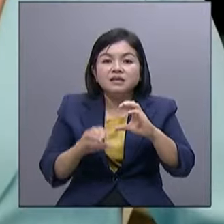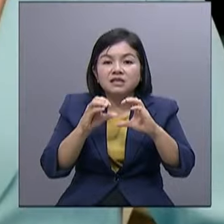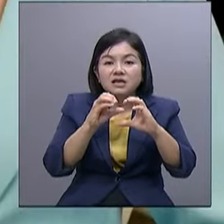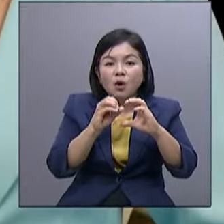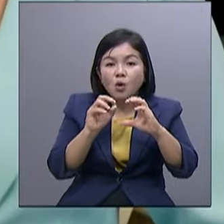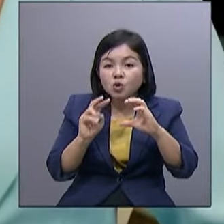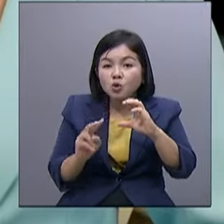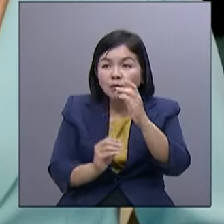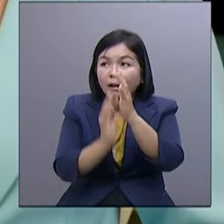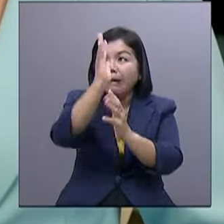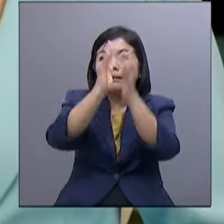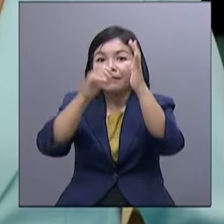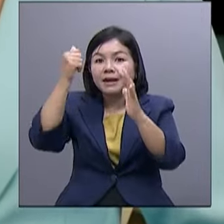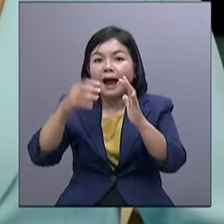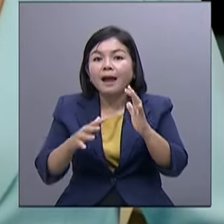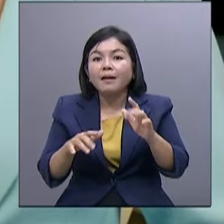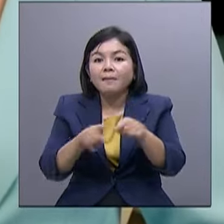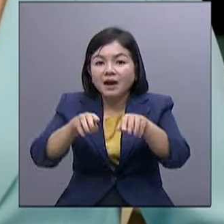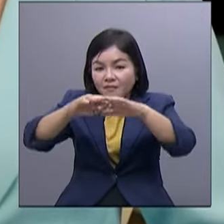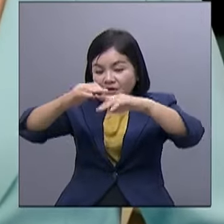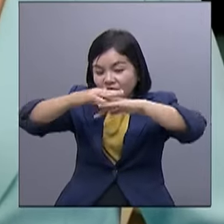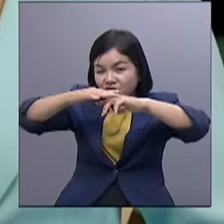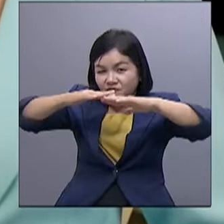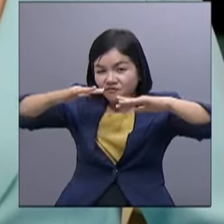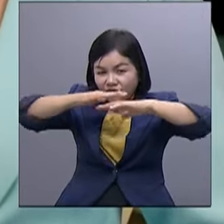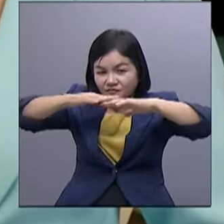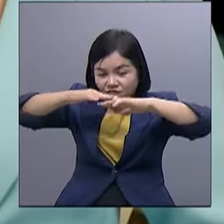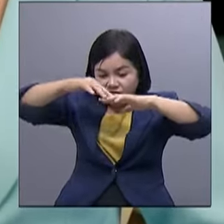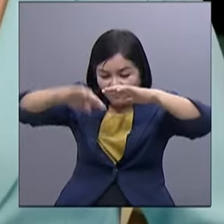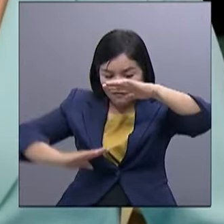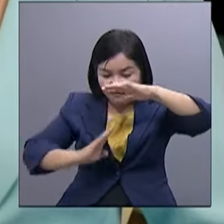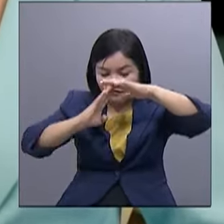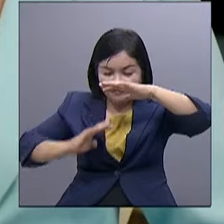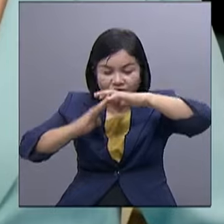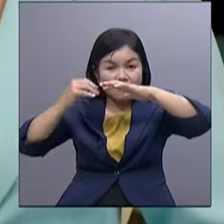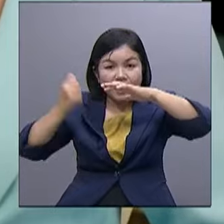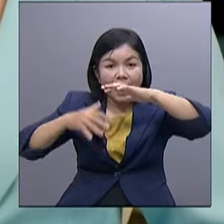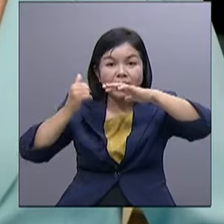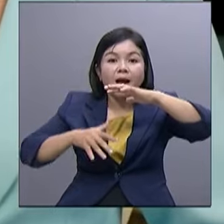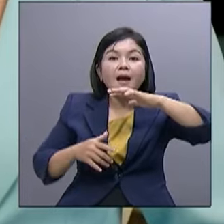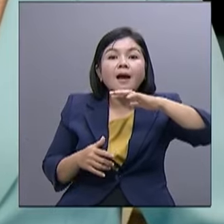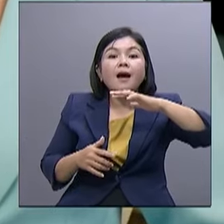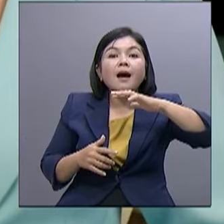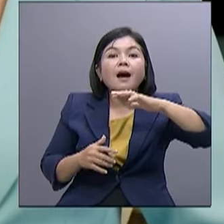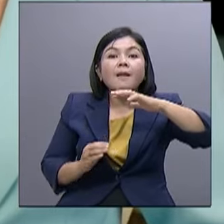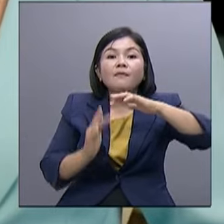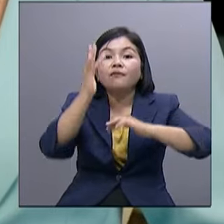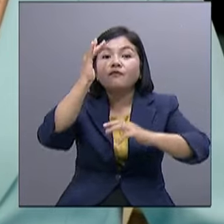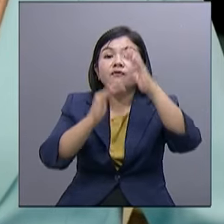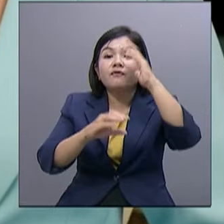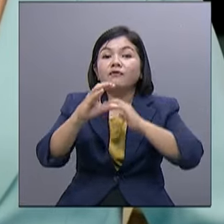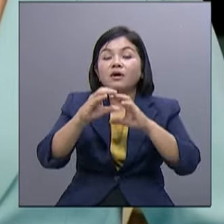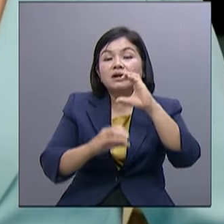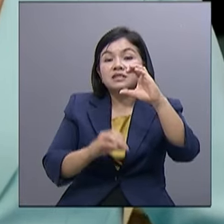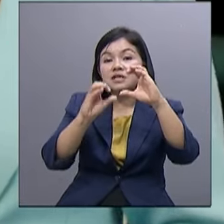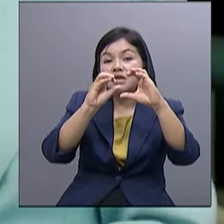ตู้นิรภัยยักแล้วก็ปิดฝาเพราะฉะนั้นญ้าทะเลก็คือดักปล่อยอัดส่งลงล่างเาถึงเรียกว่าเจ๋งที่สุดแล้วไม่